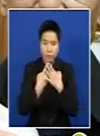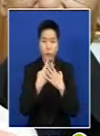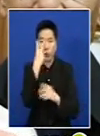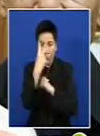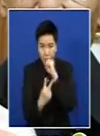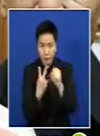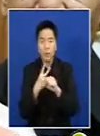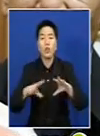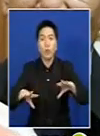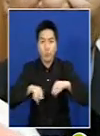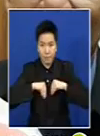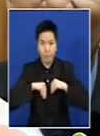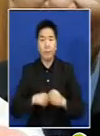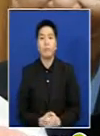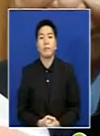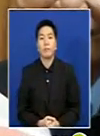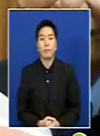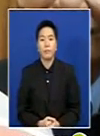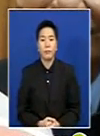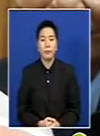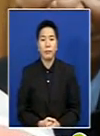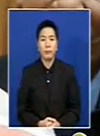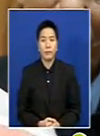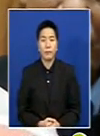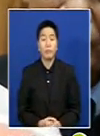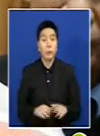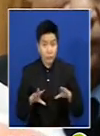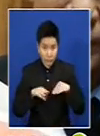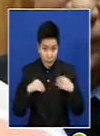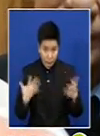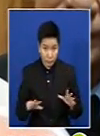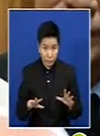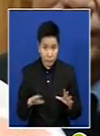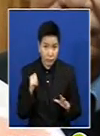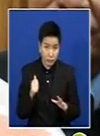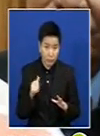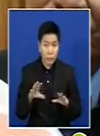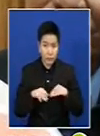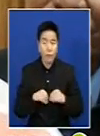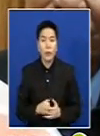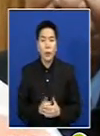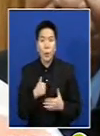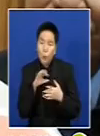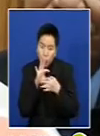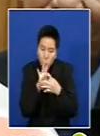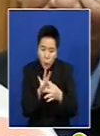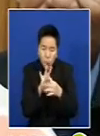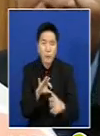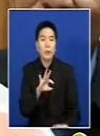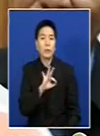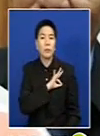ษ2ปี ก็ตอนนี้พอทำใจได้แล้ว ครับคือห่วงใยความรู้สึก